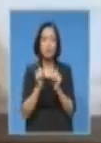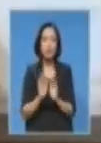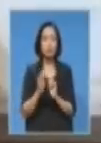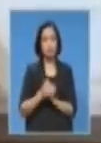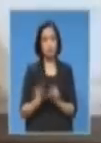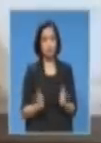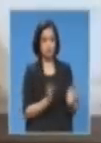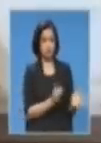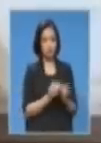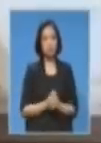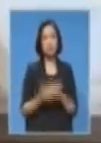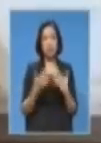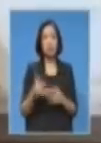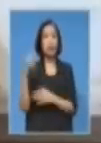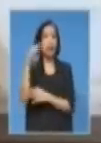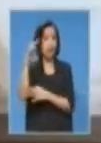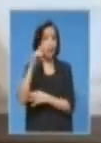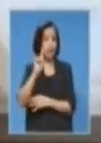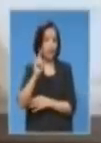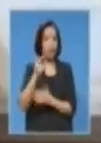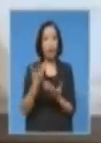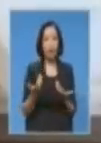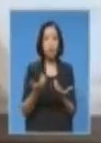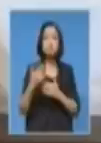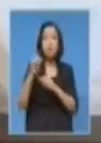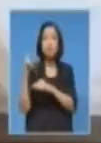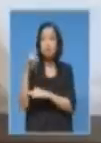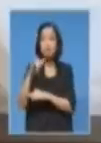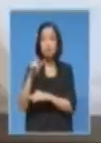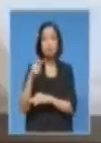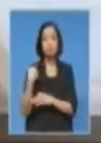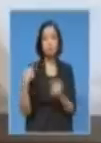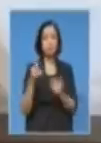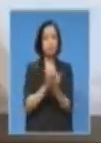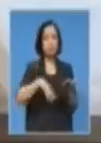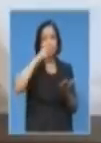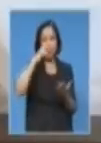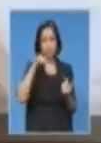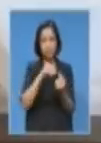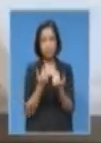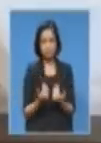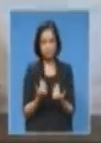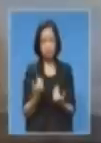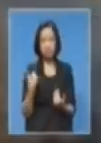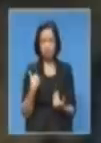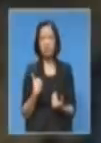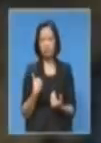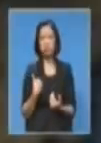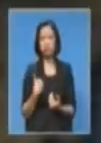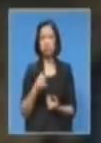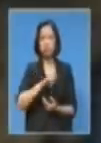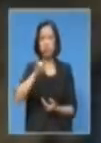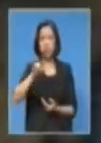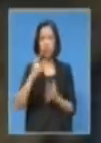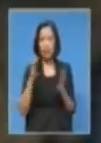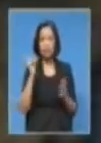ก็คือเรื่องของการขนส่งทางอากาศครับผมเรียนว่าปริมาณการขนส่งทางอากาศในประเทศไทยปัจจุบันเนี่ยมีปริมาณสูงมากจึงต้องมี